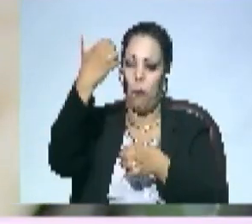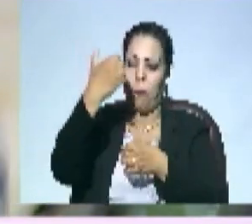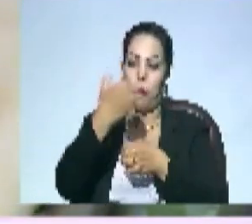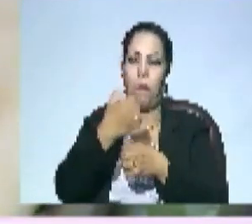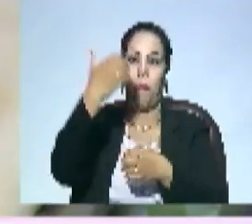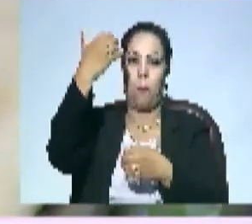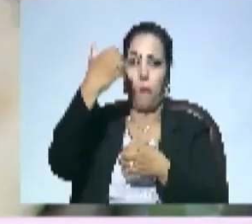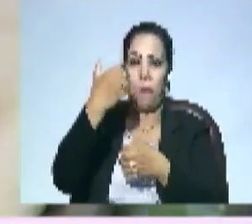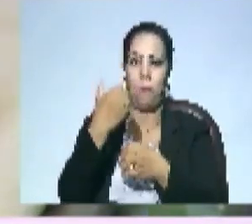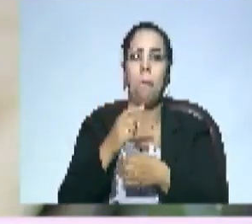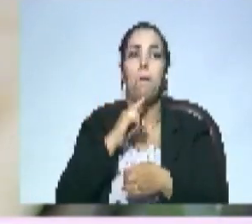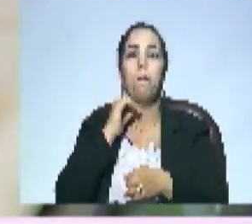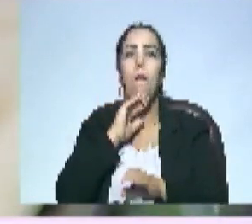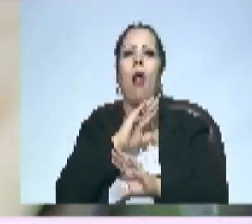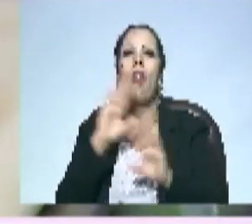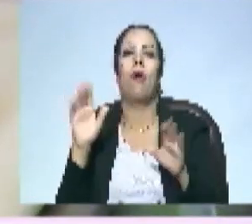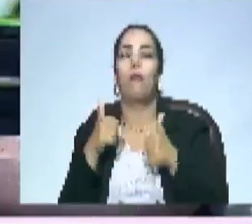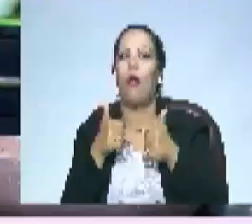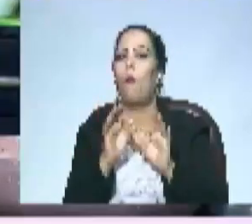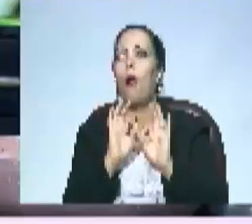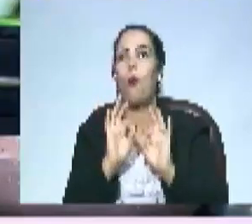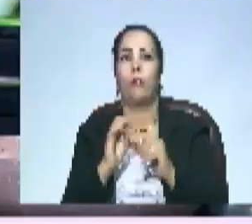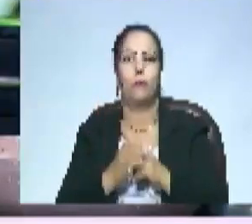دي حلو